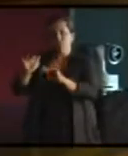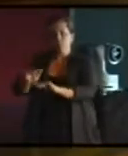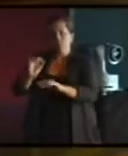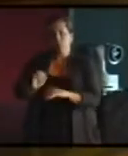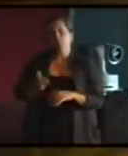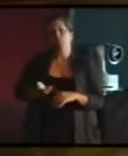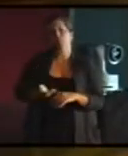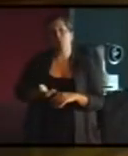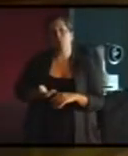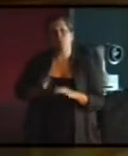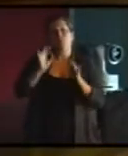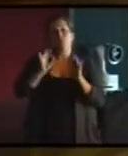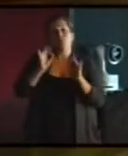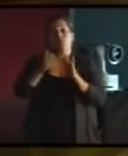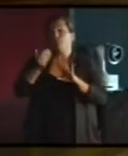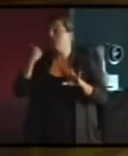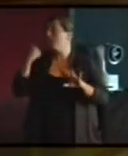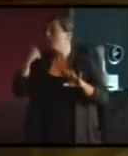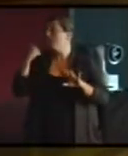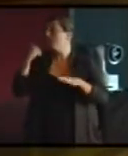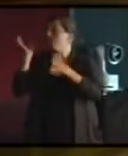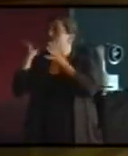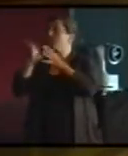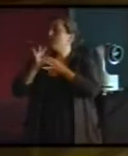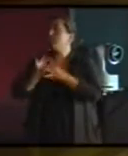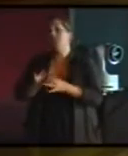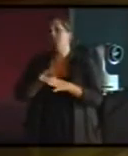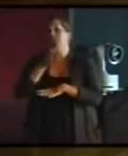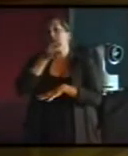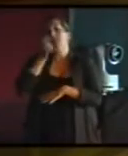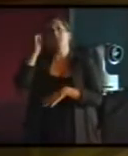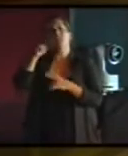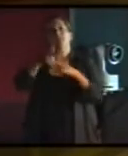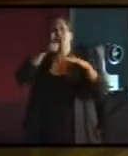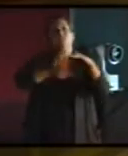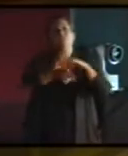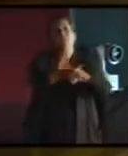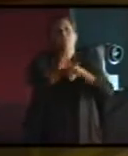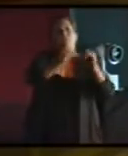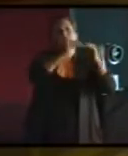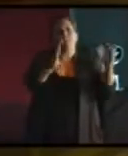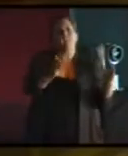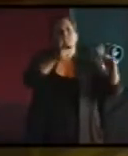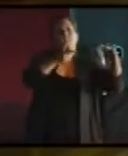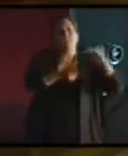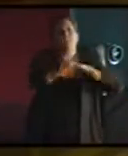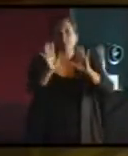Et juste pour prolonger ce que je disais sur la base sous-marine, par exemple, c'est son